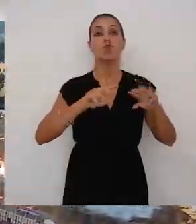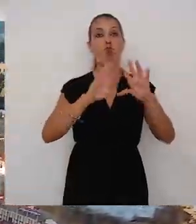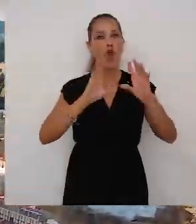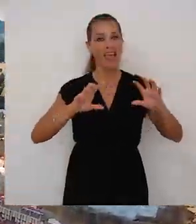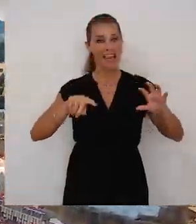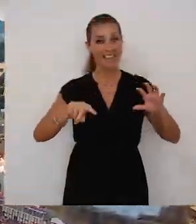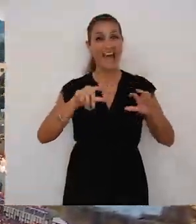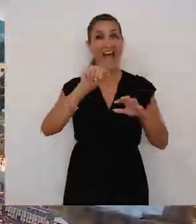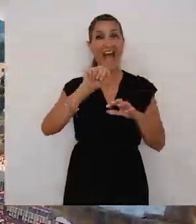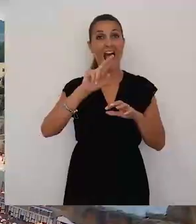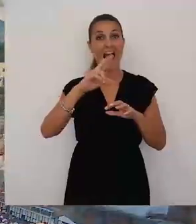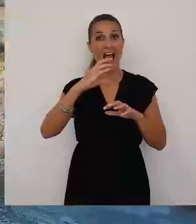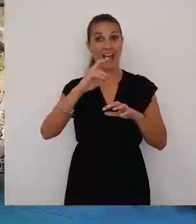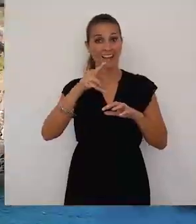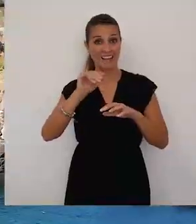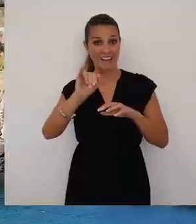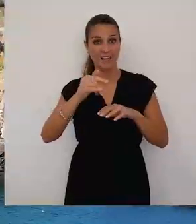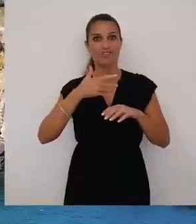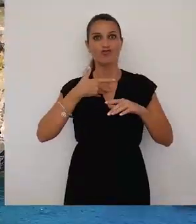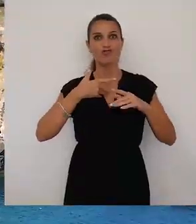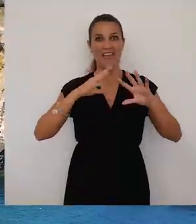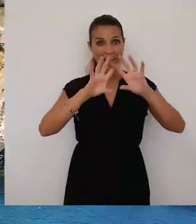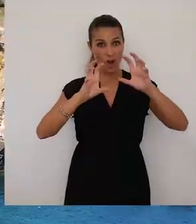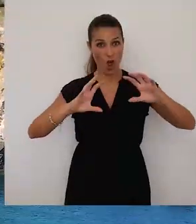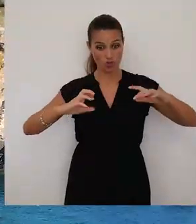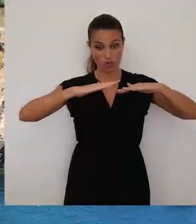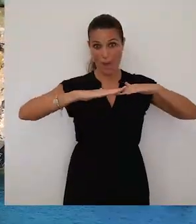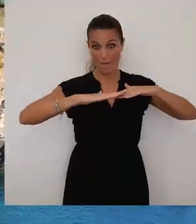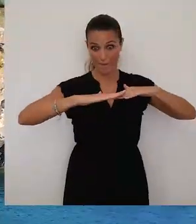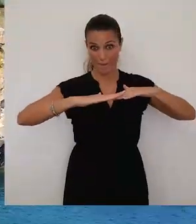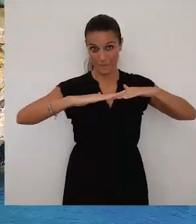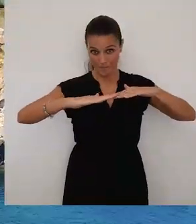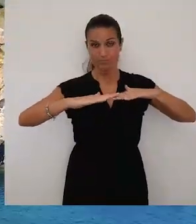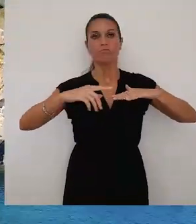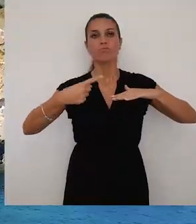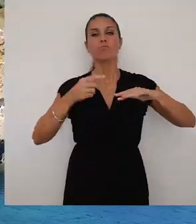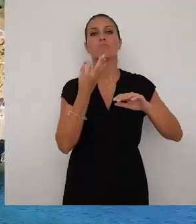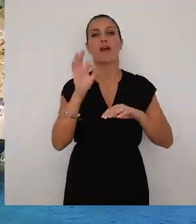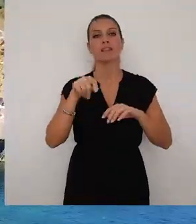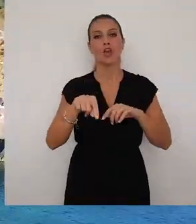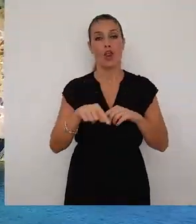località Gli Archi, tratto suggestivo per la ripida falesia che delimita il litorale.